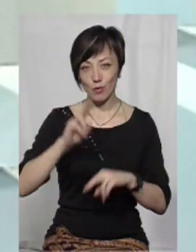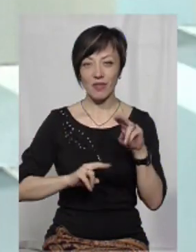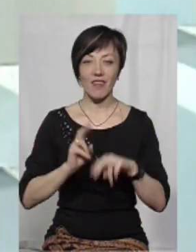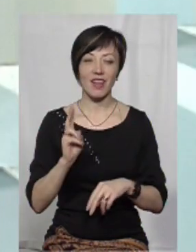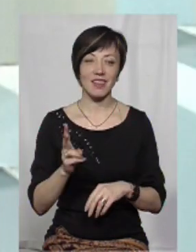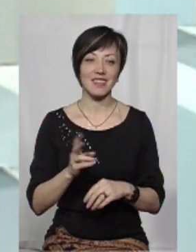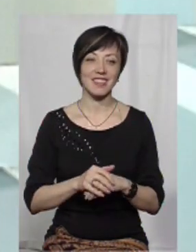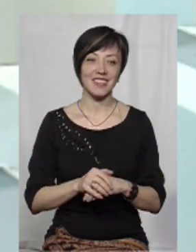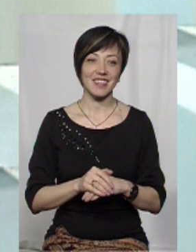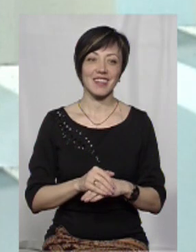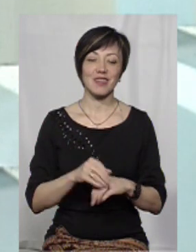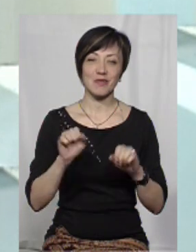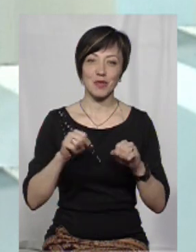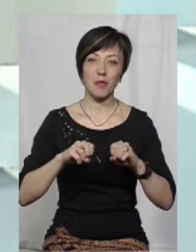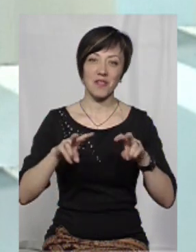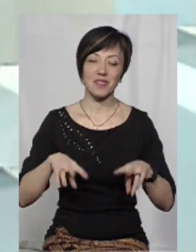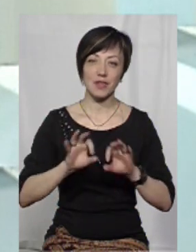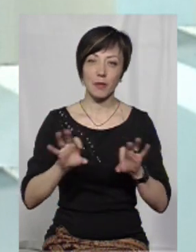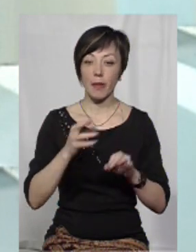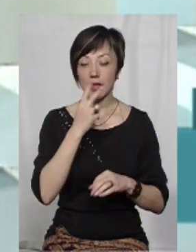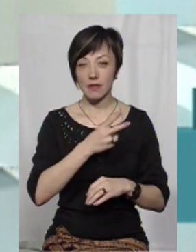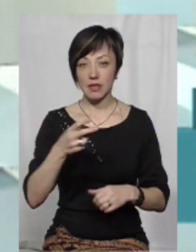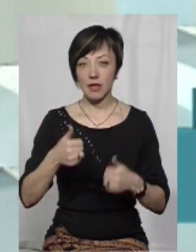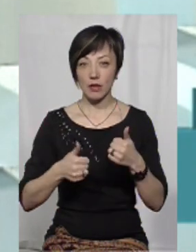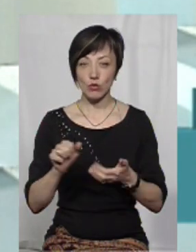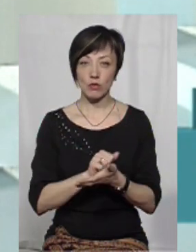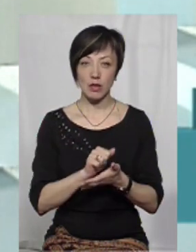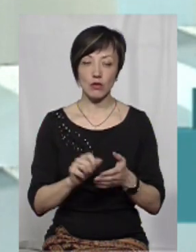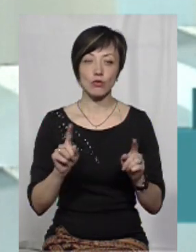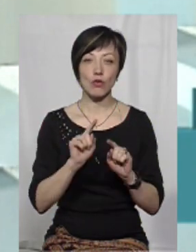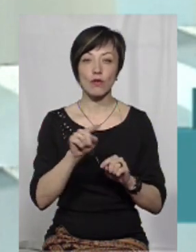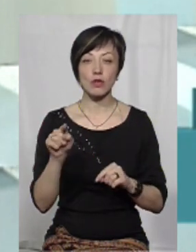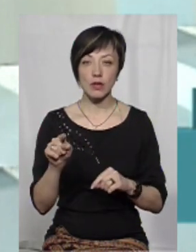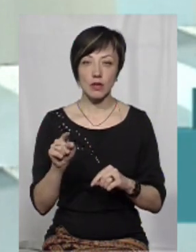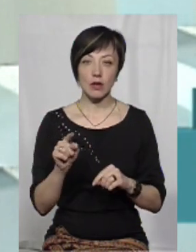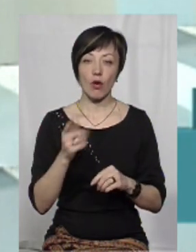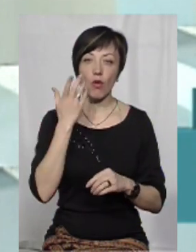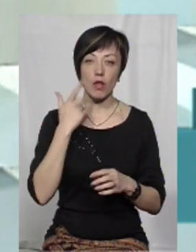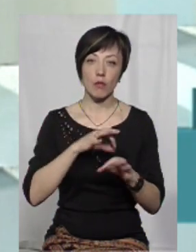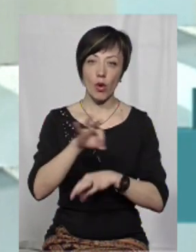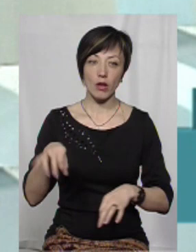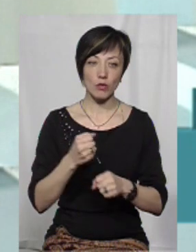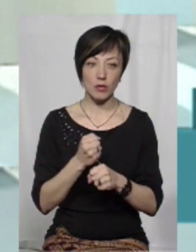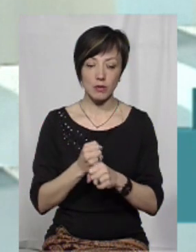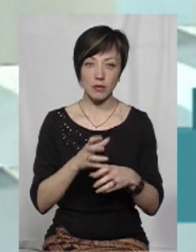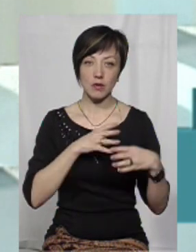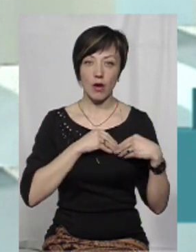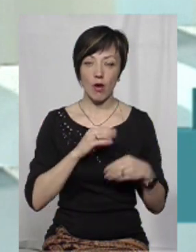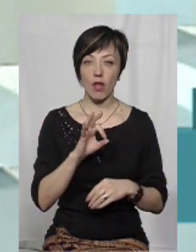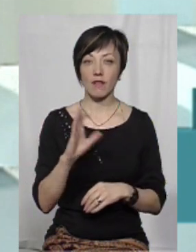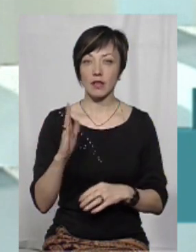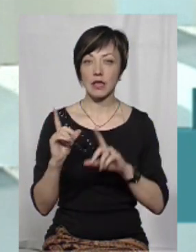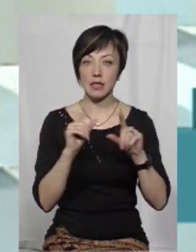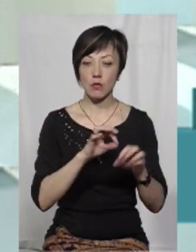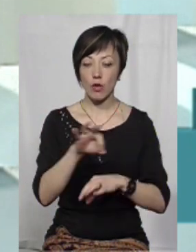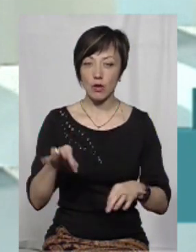О, то ви професійному, да, ви контролювати. Професійному, да, дивилися тендерну документацію, що вони, коли проект робився, ми з Оленою Валентинівною їздили